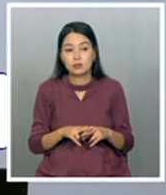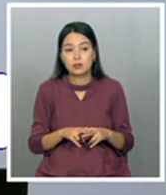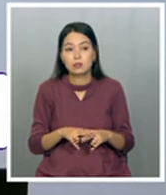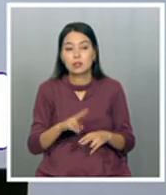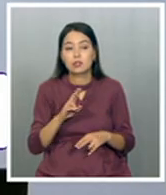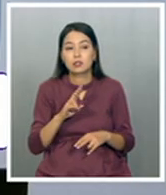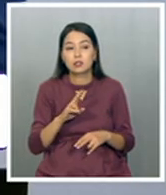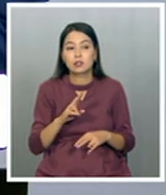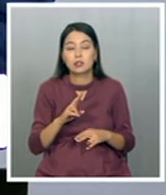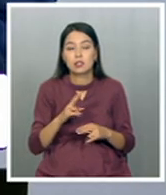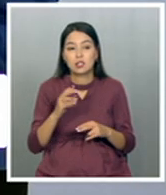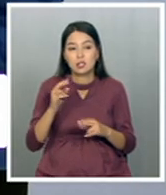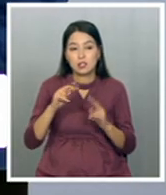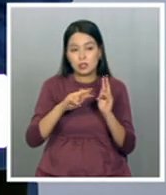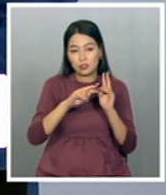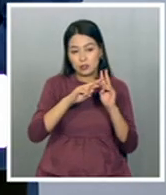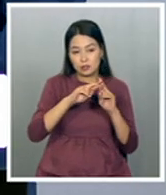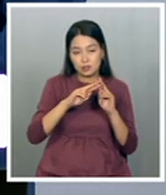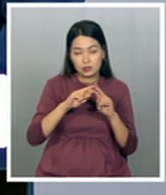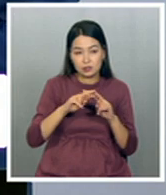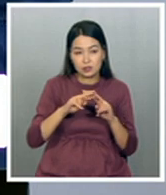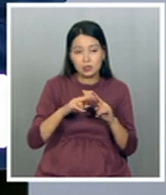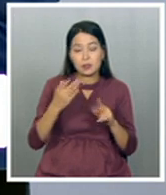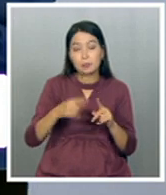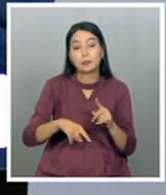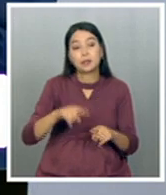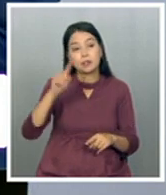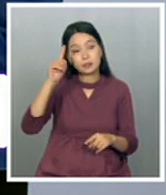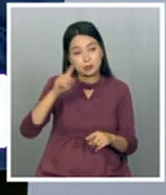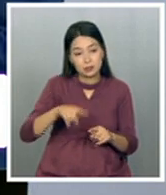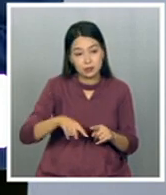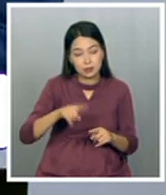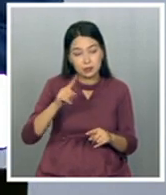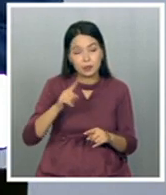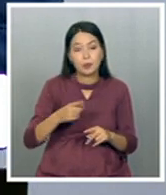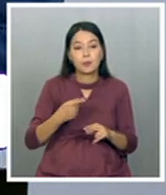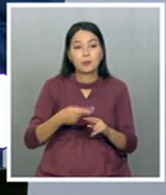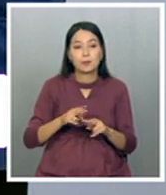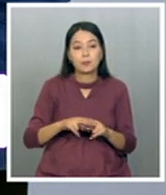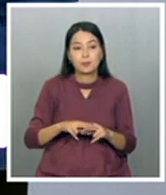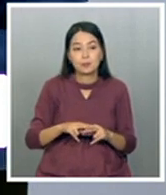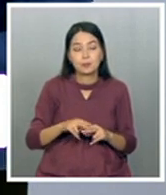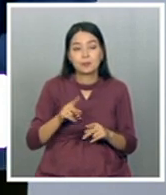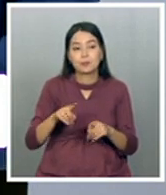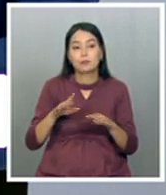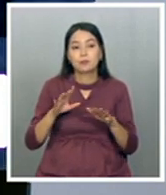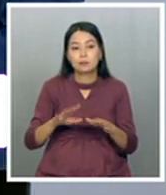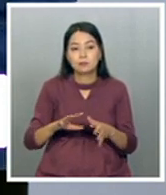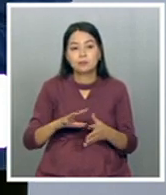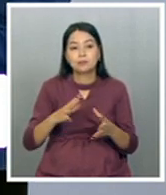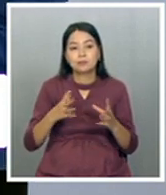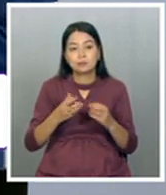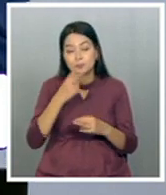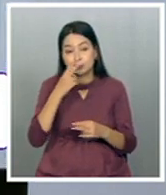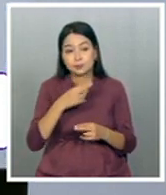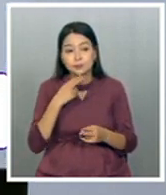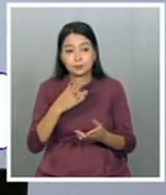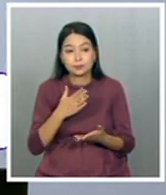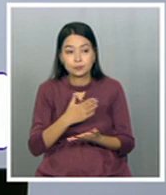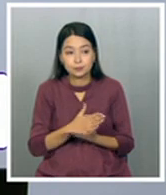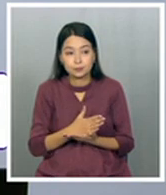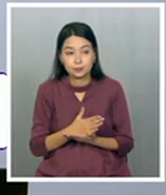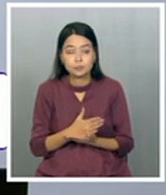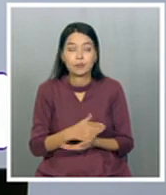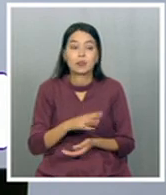біздің шырақтың еңістігі. Бұл яғни формула мына жердегі суреттен көріп тұрғанымыздай бізде